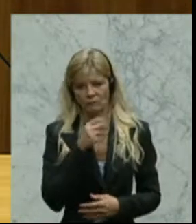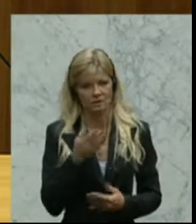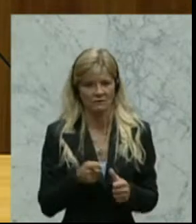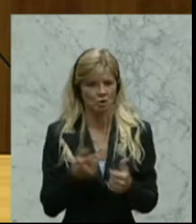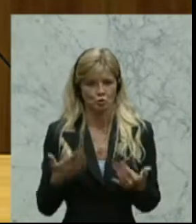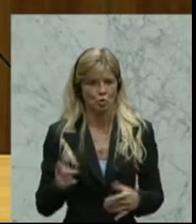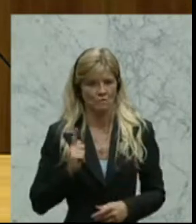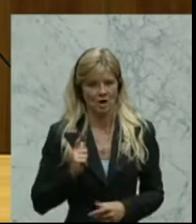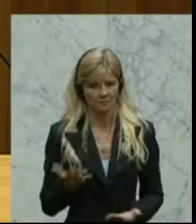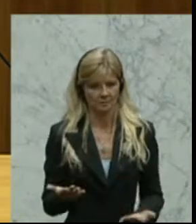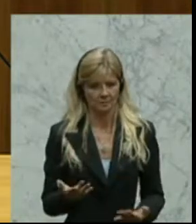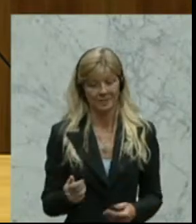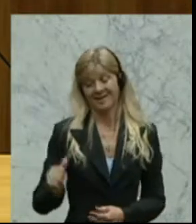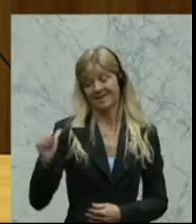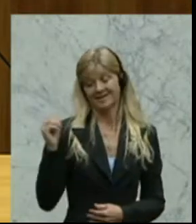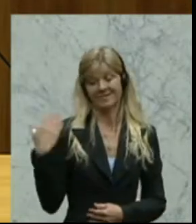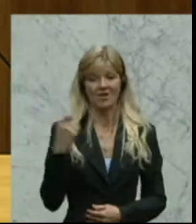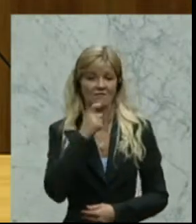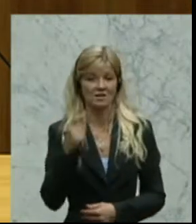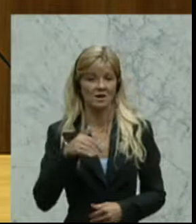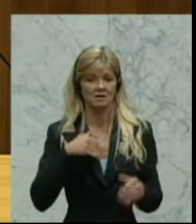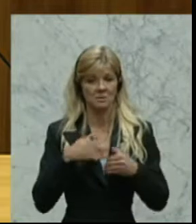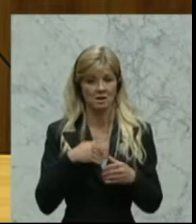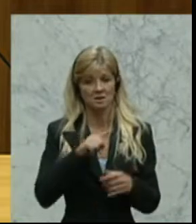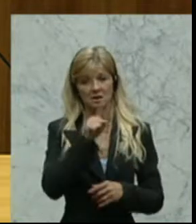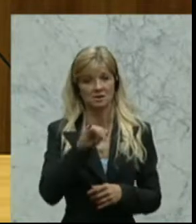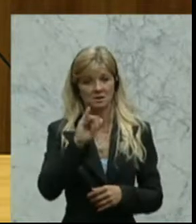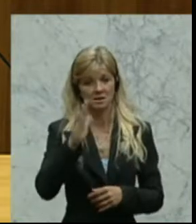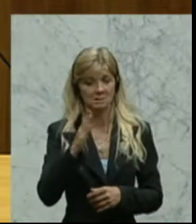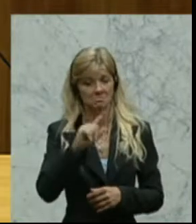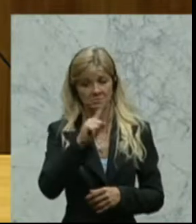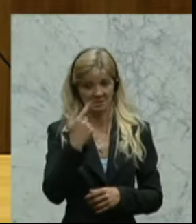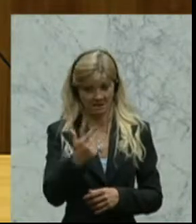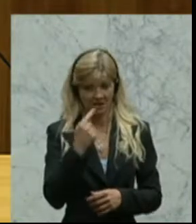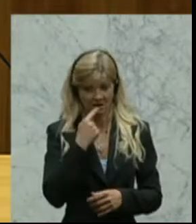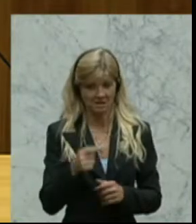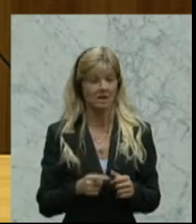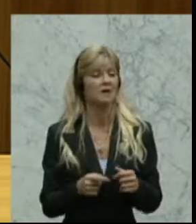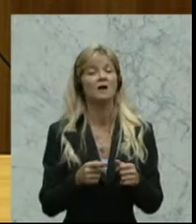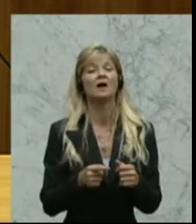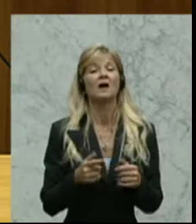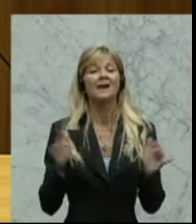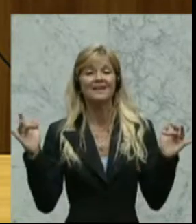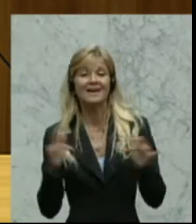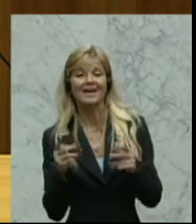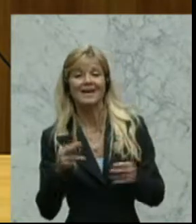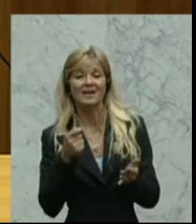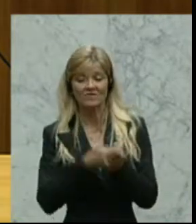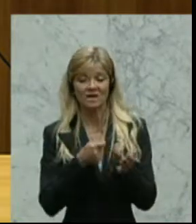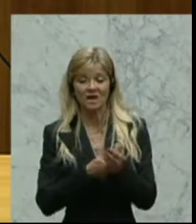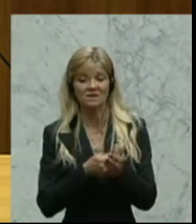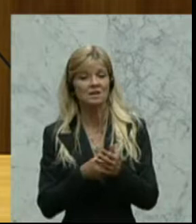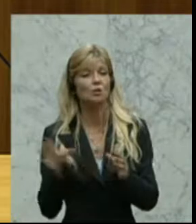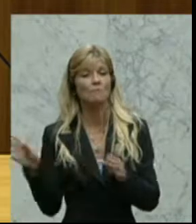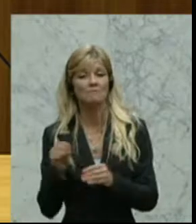ZIB 2 gesagt hat, dass eine Gegenfinanzierung durch Vermögensteuern eine Schwindelpolitik sei, na, da behaupte ich das